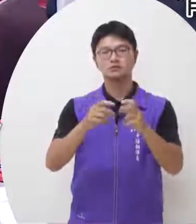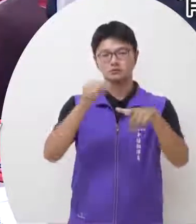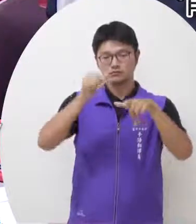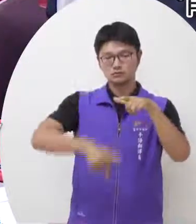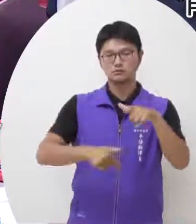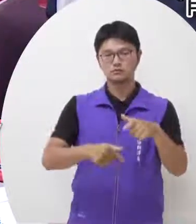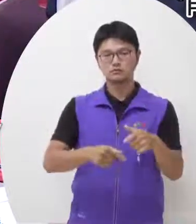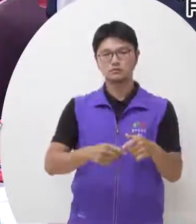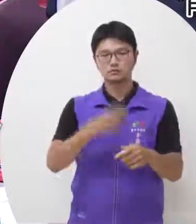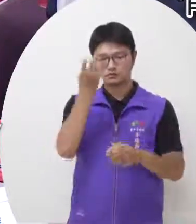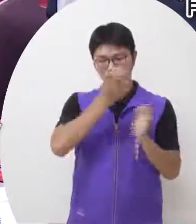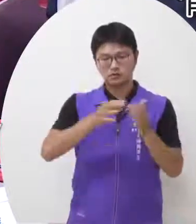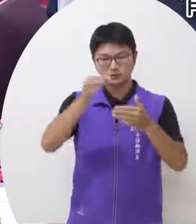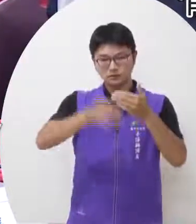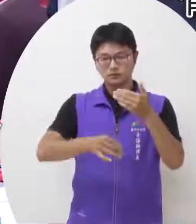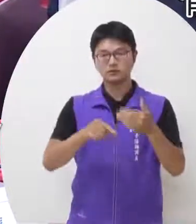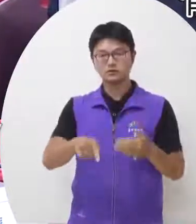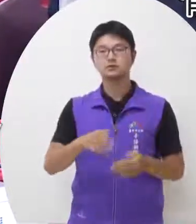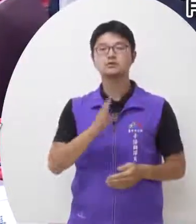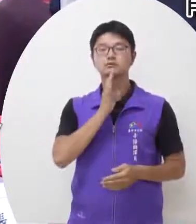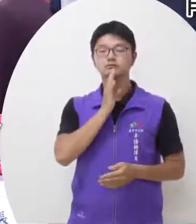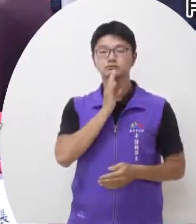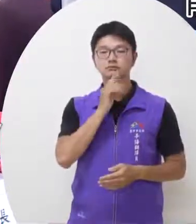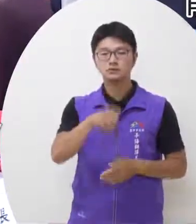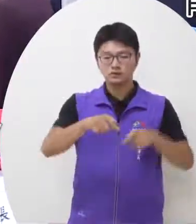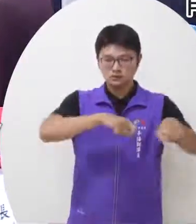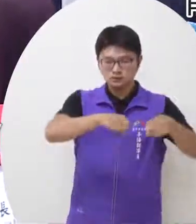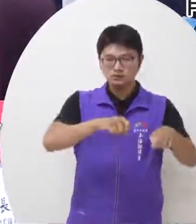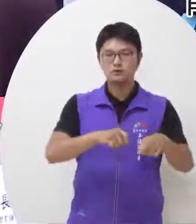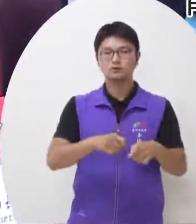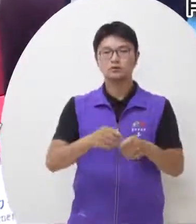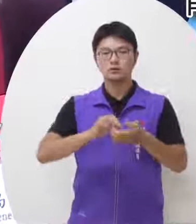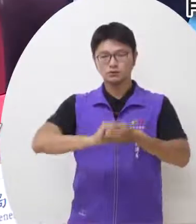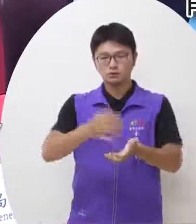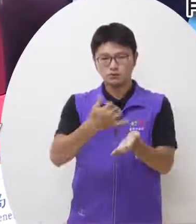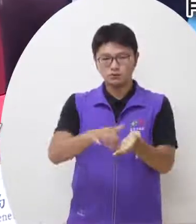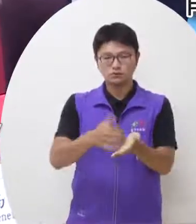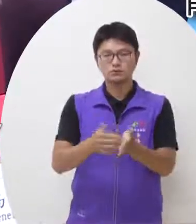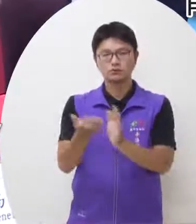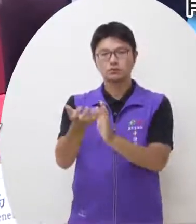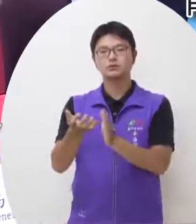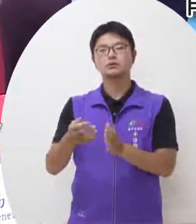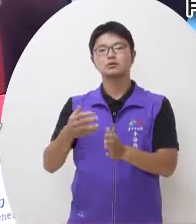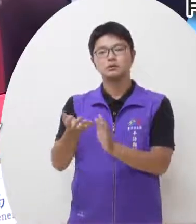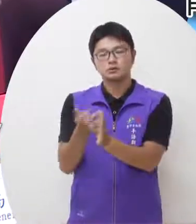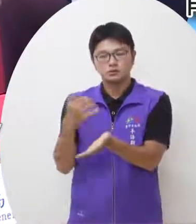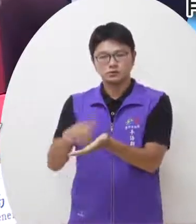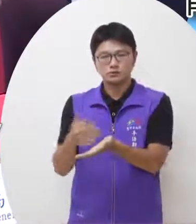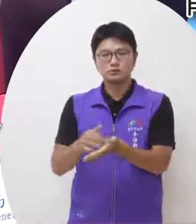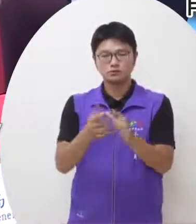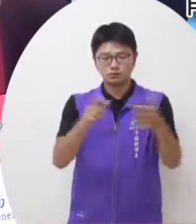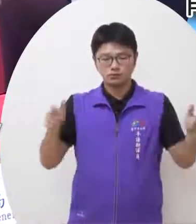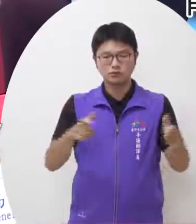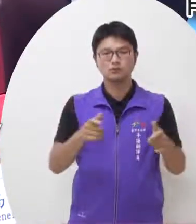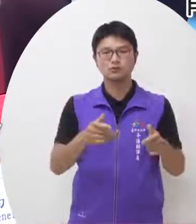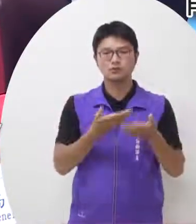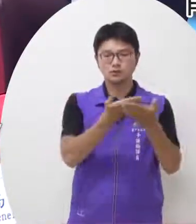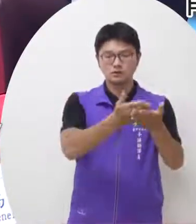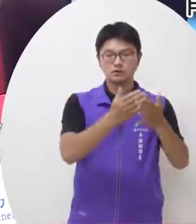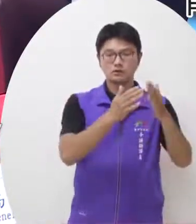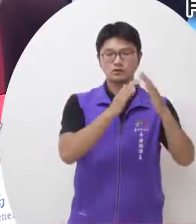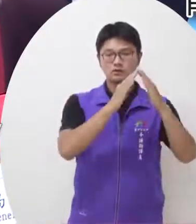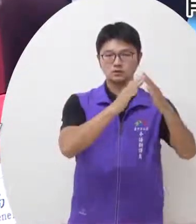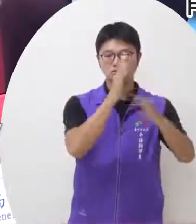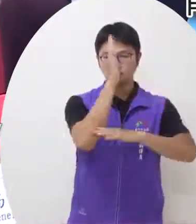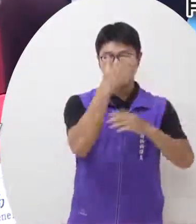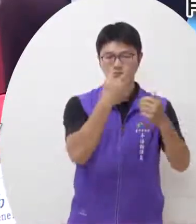规定，公司的这营运方针、事业计划、预算决算等都必须要报是否核定，再送台中市议